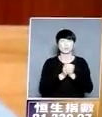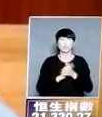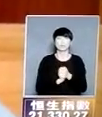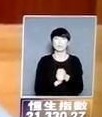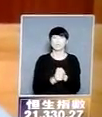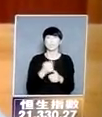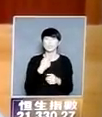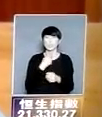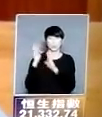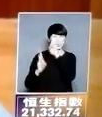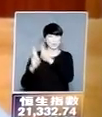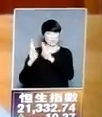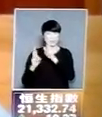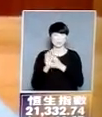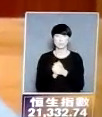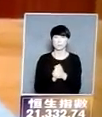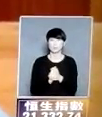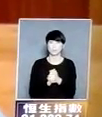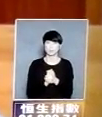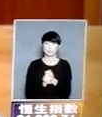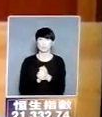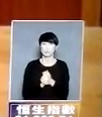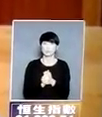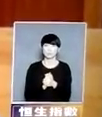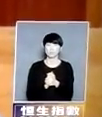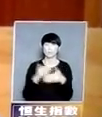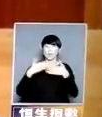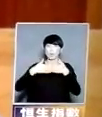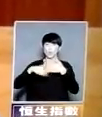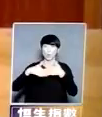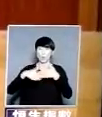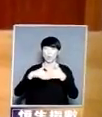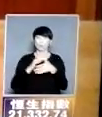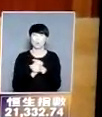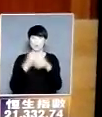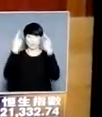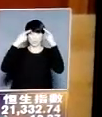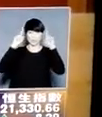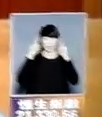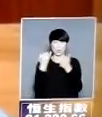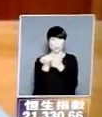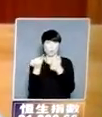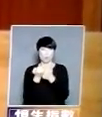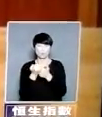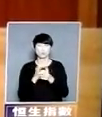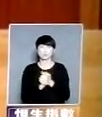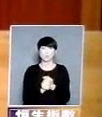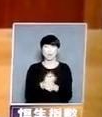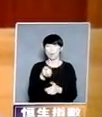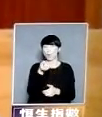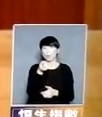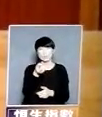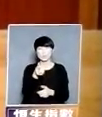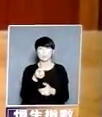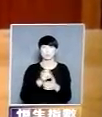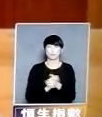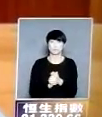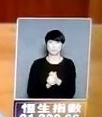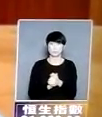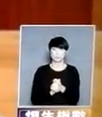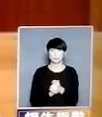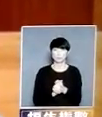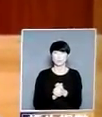的城市，我们的外国大学生的比例是十分低的。